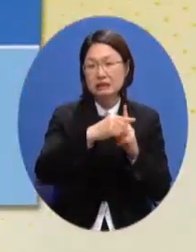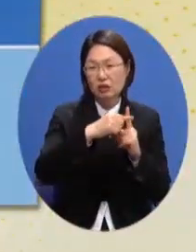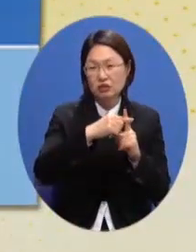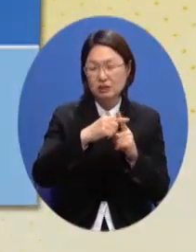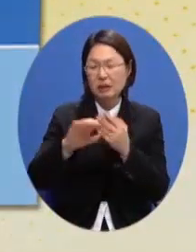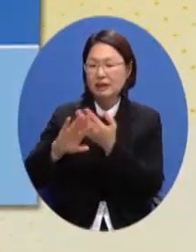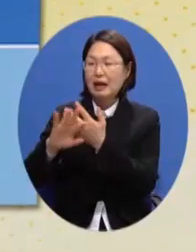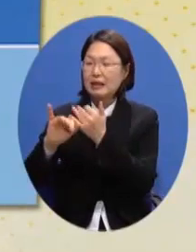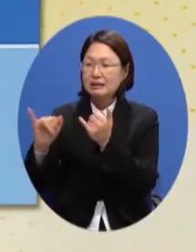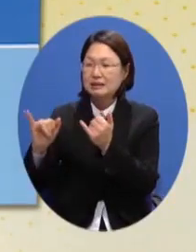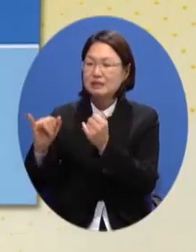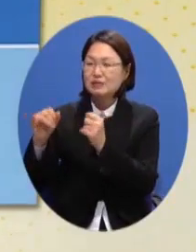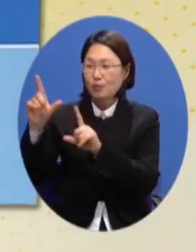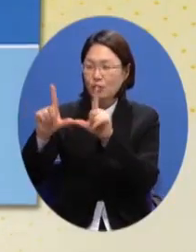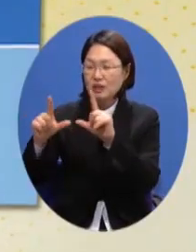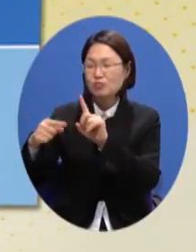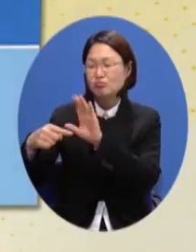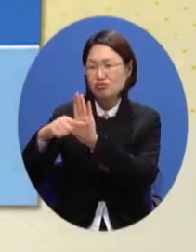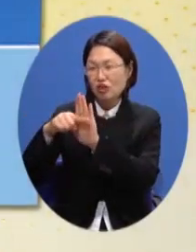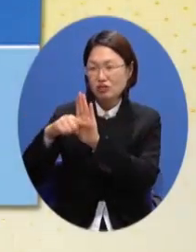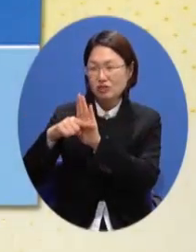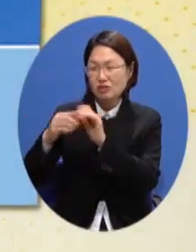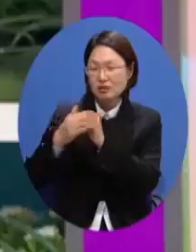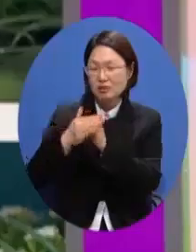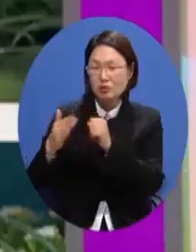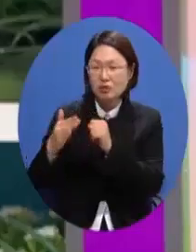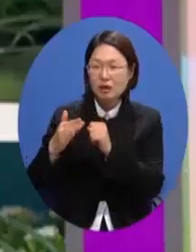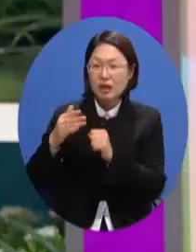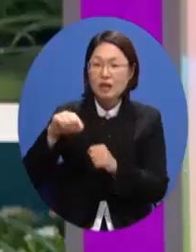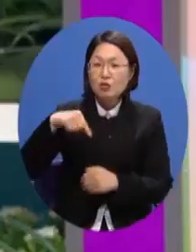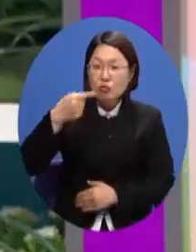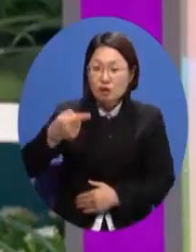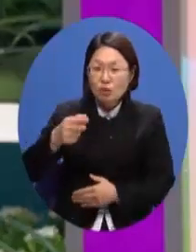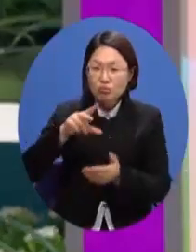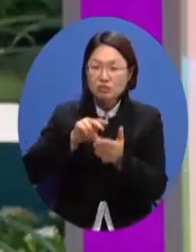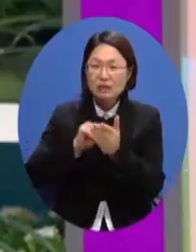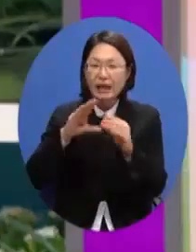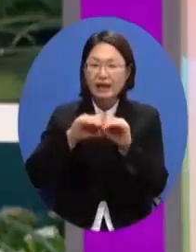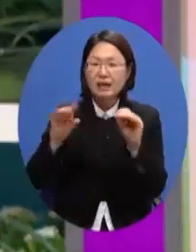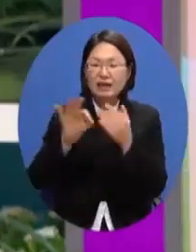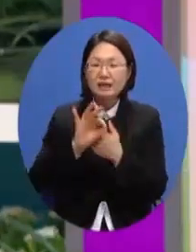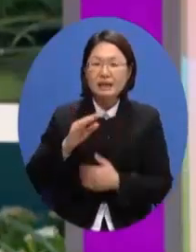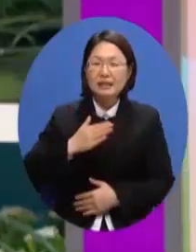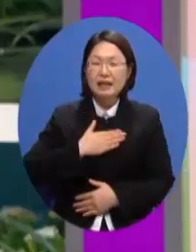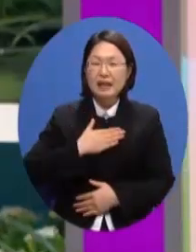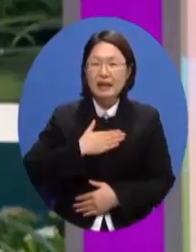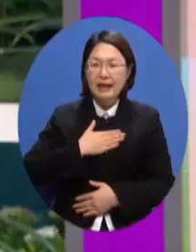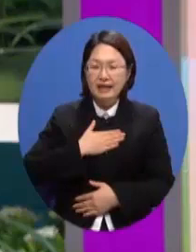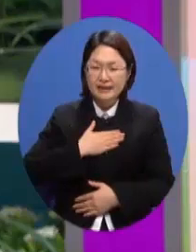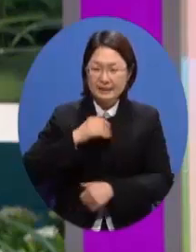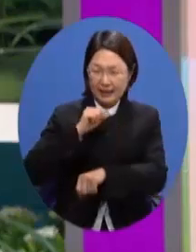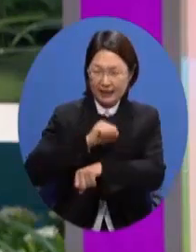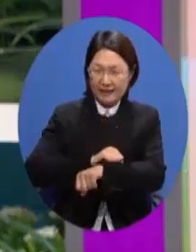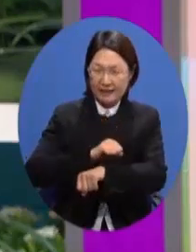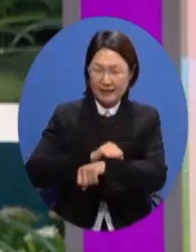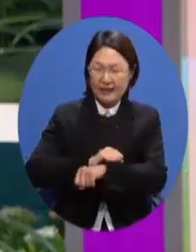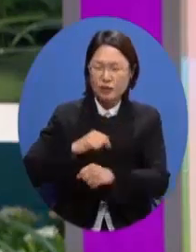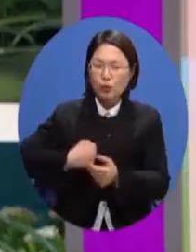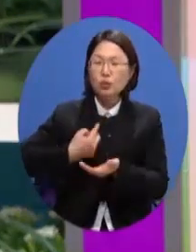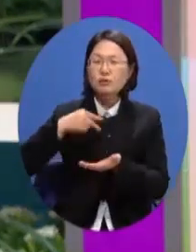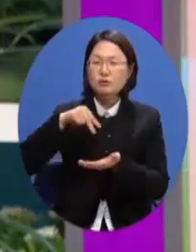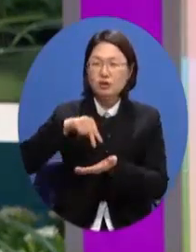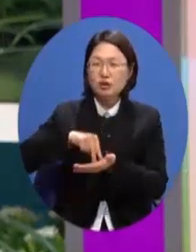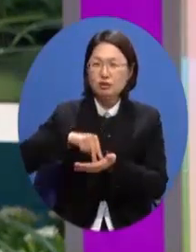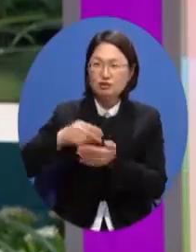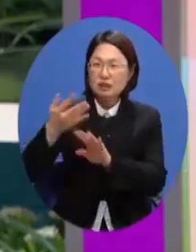타인 모델은 부정적이어서 이후에도 문제 해결을 할 때 나 잘났다 하면서 독립적인 문제 해결을 선호하고